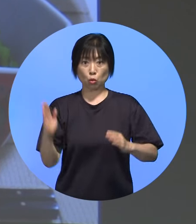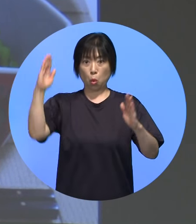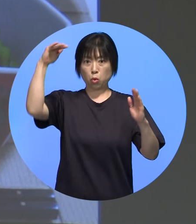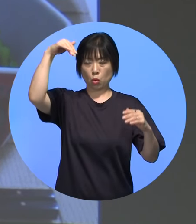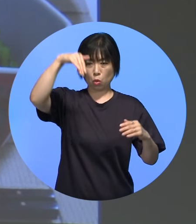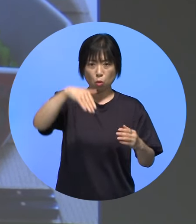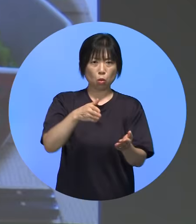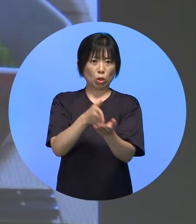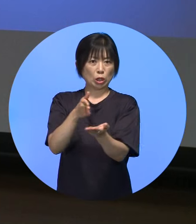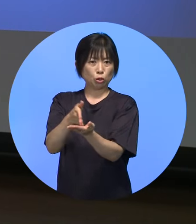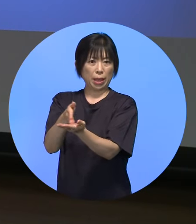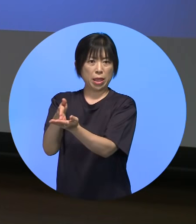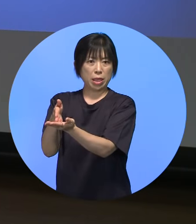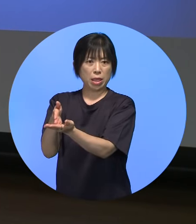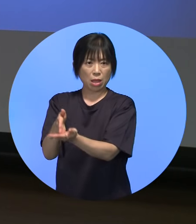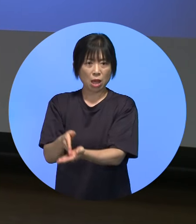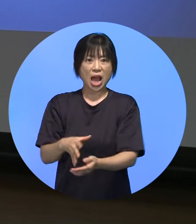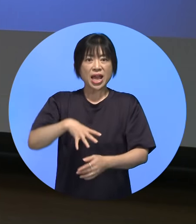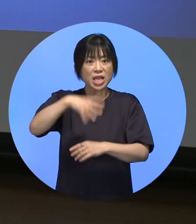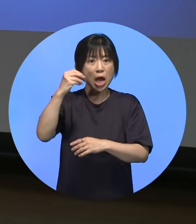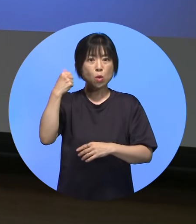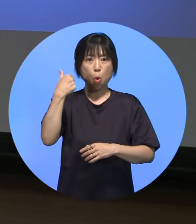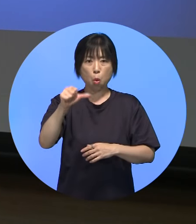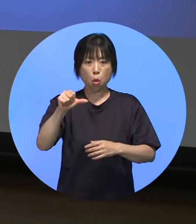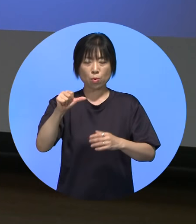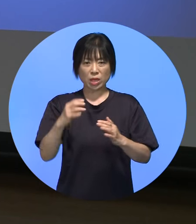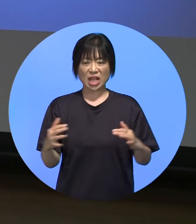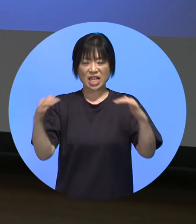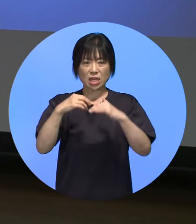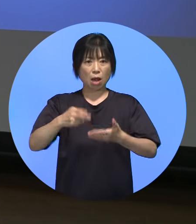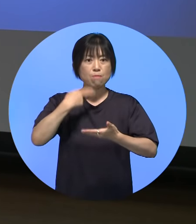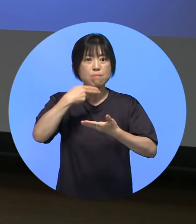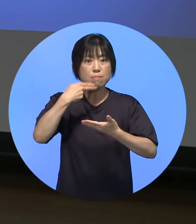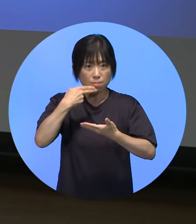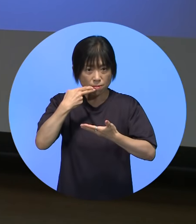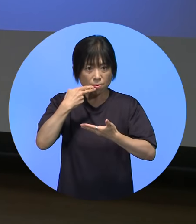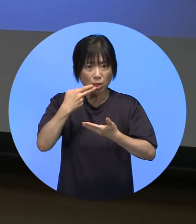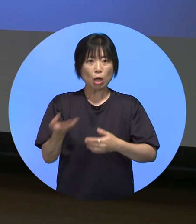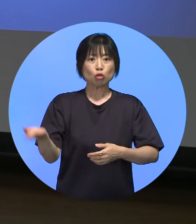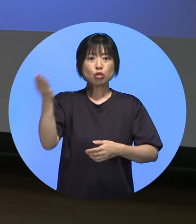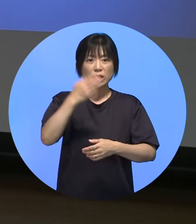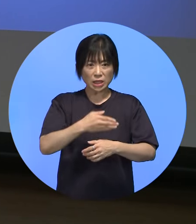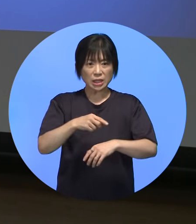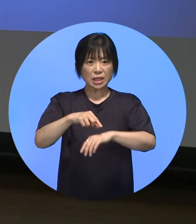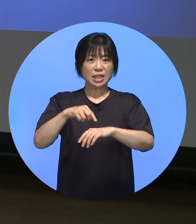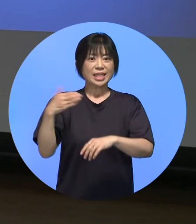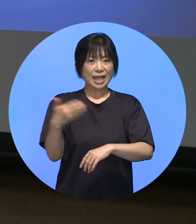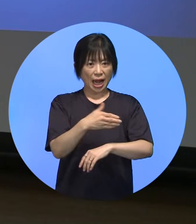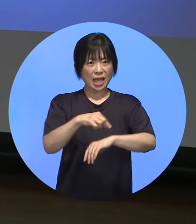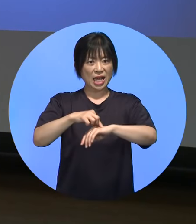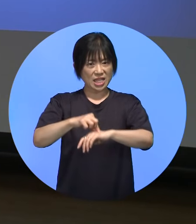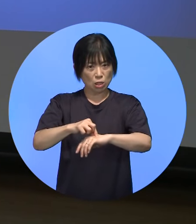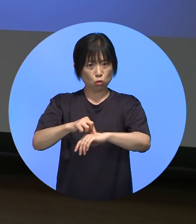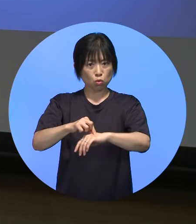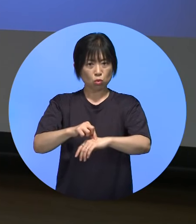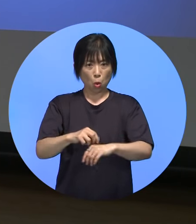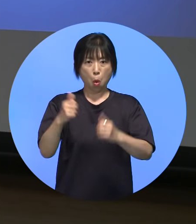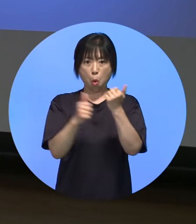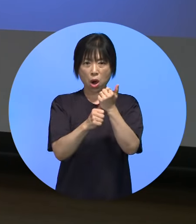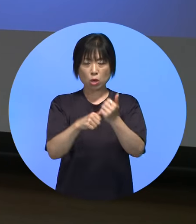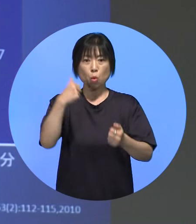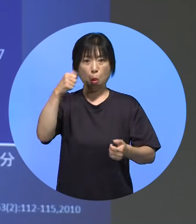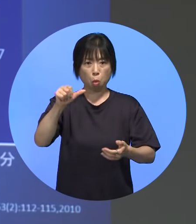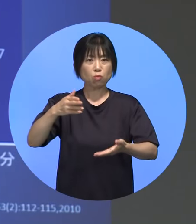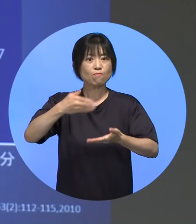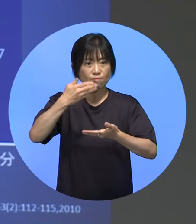解説御在所に5分かけて野菜をとり次に魚や肉などのタンパク質のかぞう on